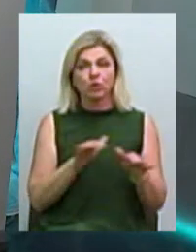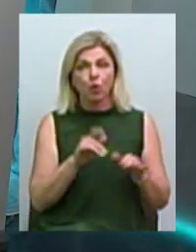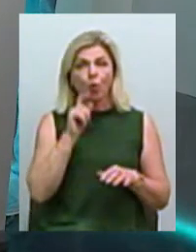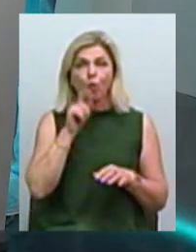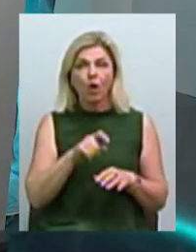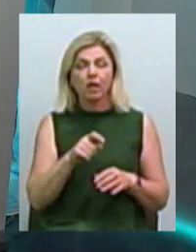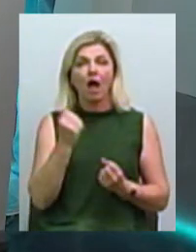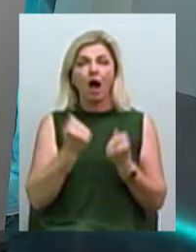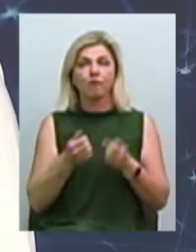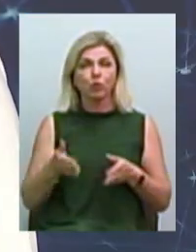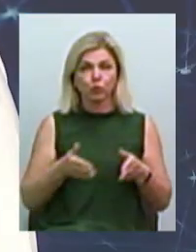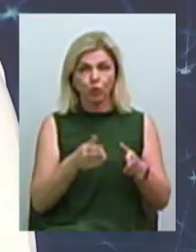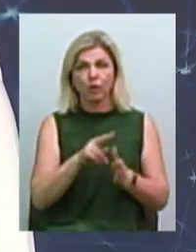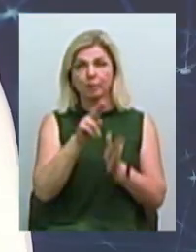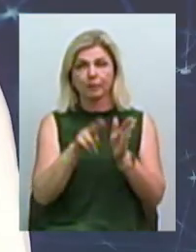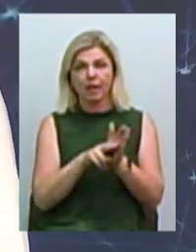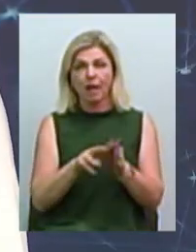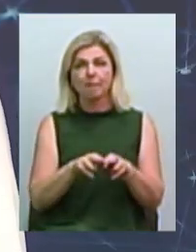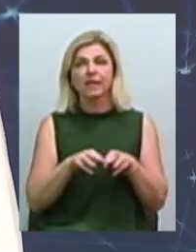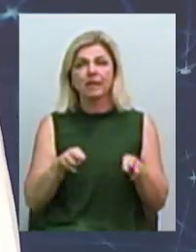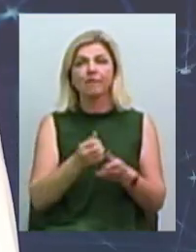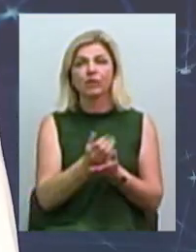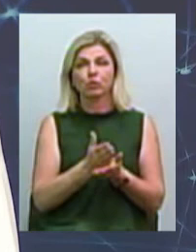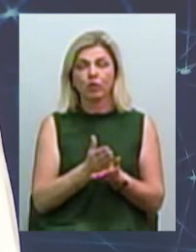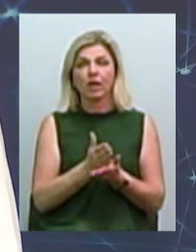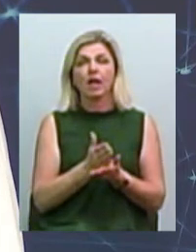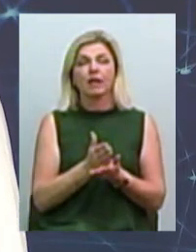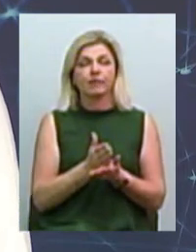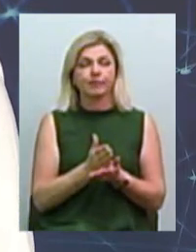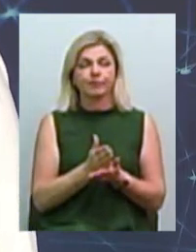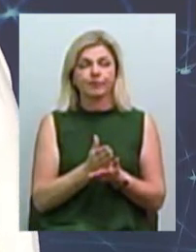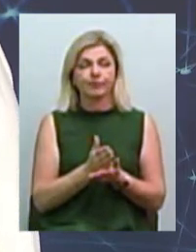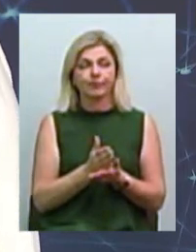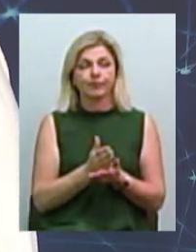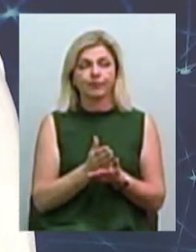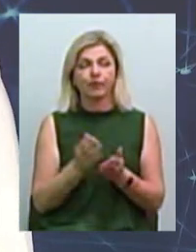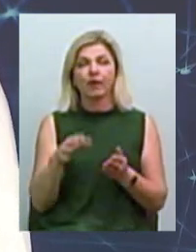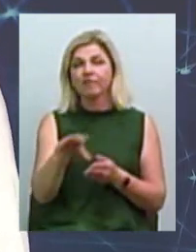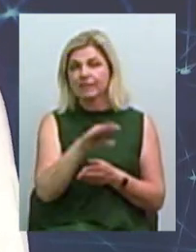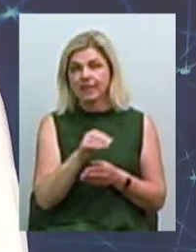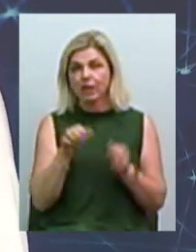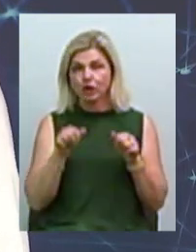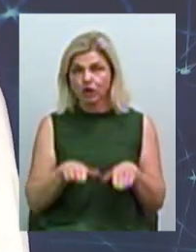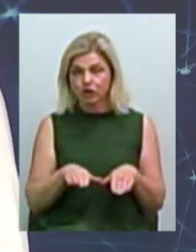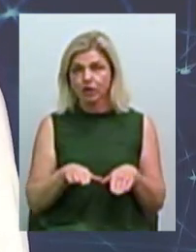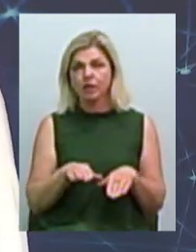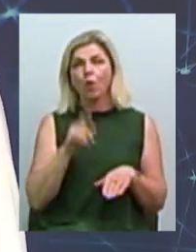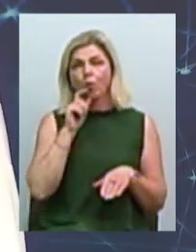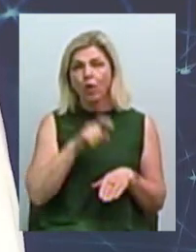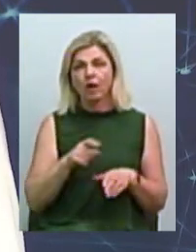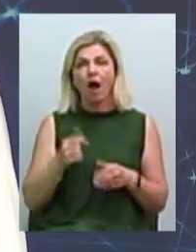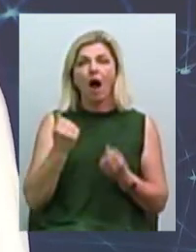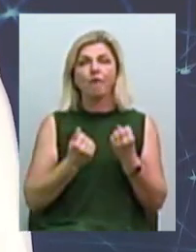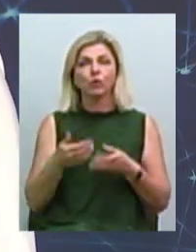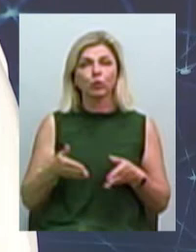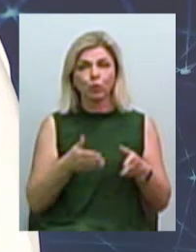він підпорядкований Міністерству інфраструктури, яким є центральний орган виконавчої влади. Тобто всі рішення приймає «Укравтодор» як